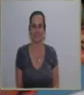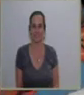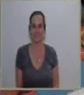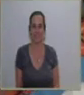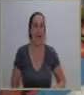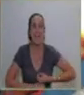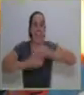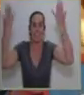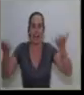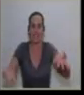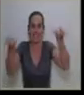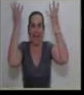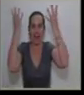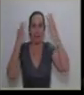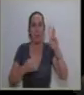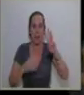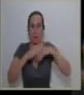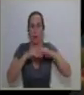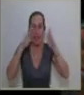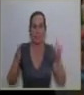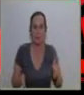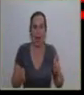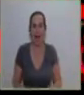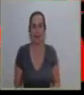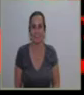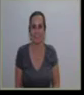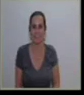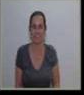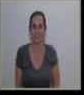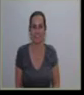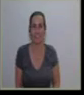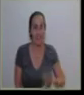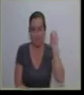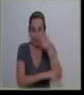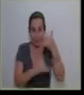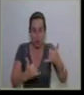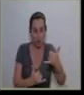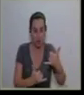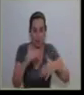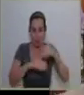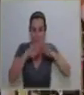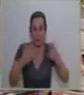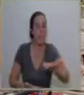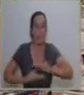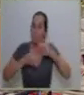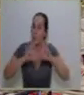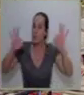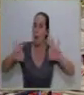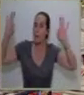יעיף לך את הסכך. שלומית בונה סוכה. בעם. ואם תזמינו עכשיו בניית סוכה, תקבלו גם קישוטים!